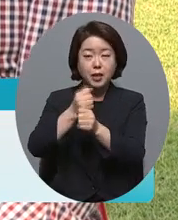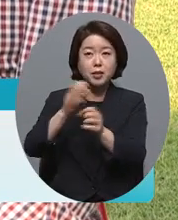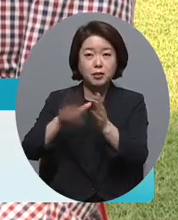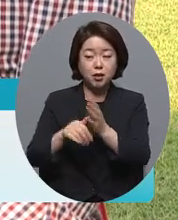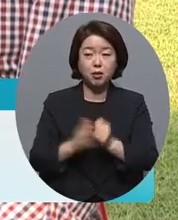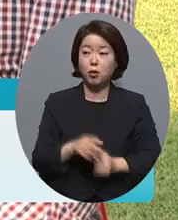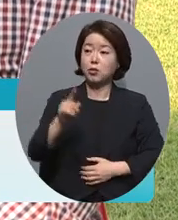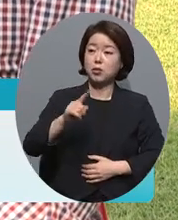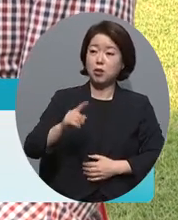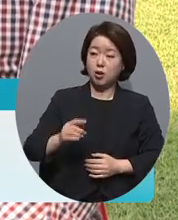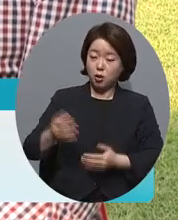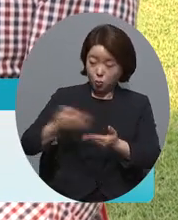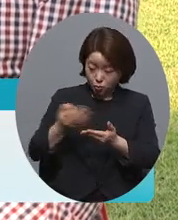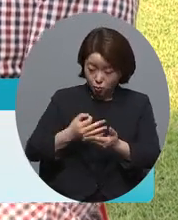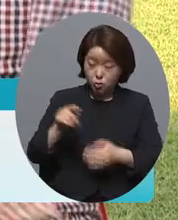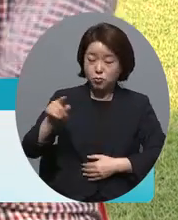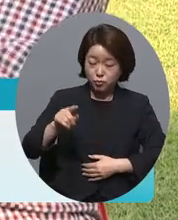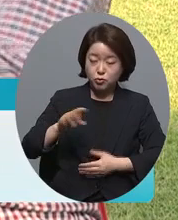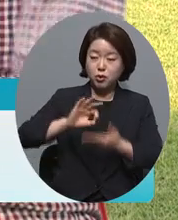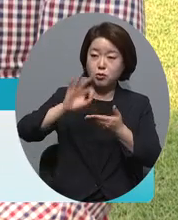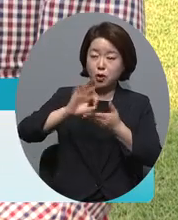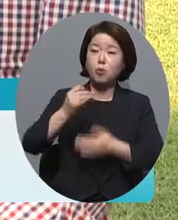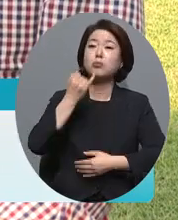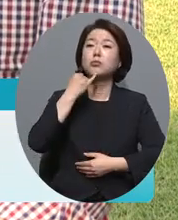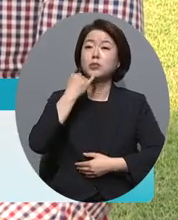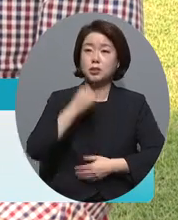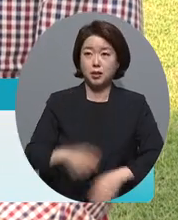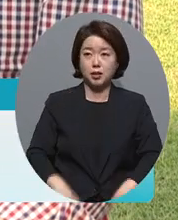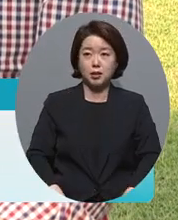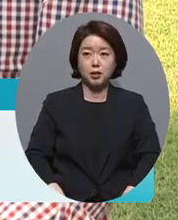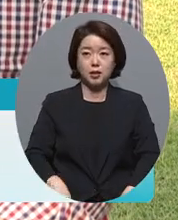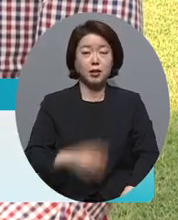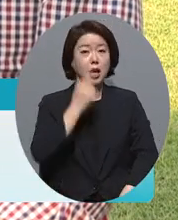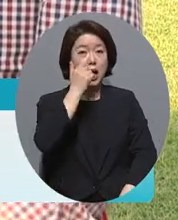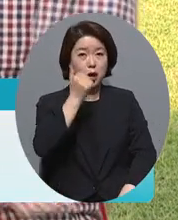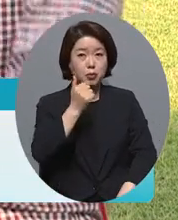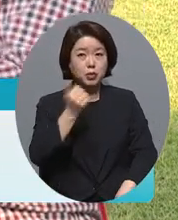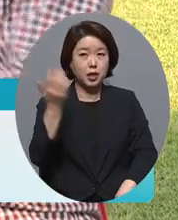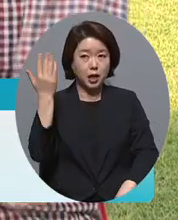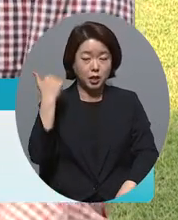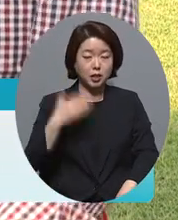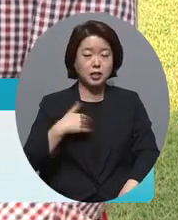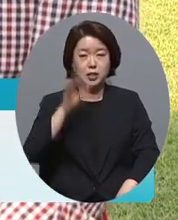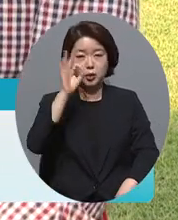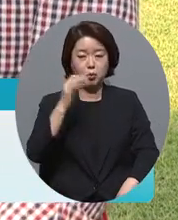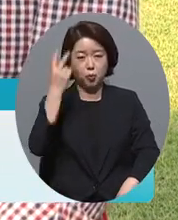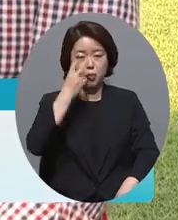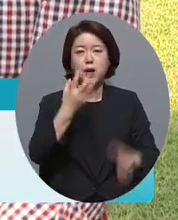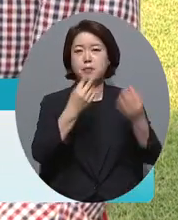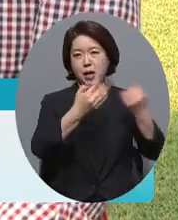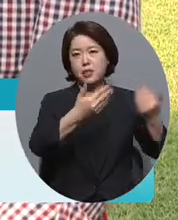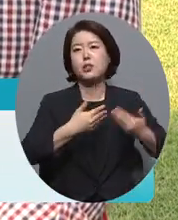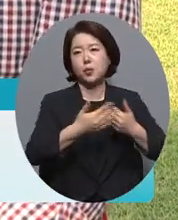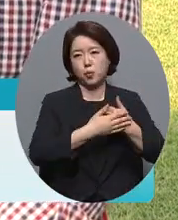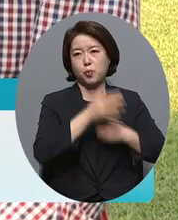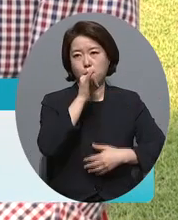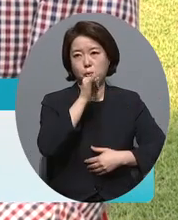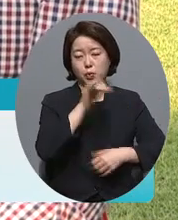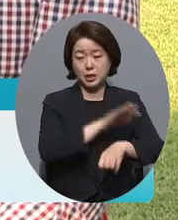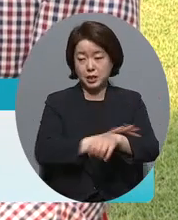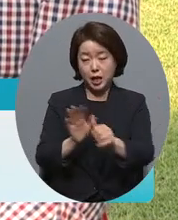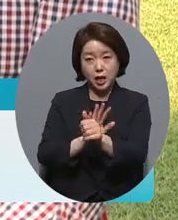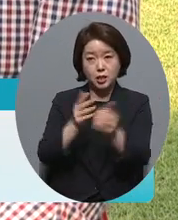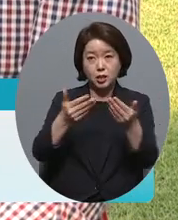네가 열심히 벌어서 네가내는 거니까 괜찮다 그러면서 사실 아버지가 한동안 제 돈 관리를 많이 해주셨거든요 잘